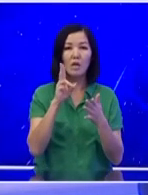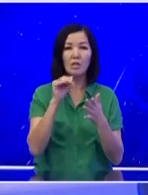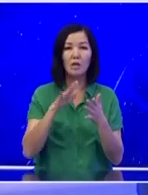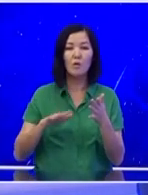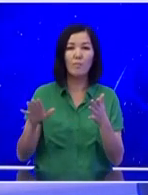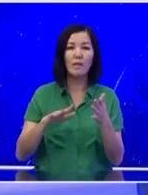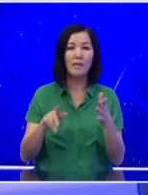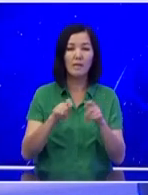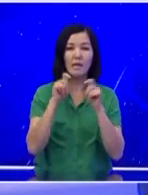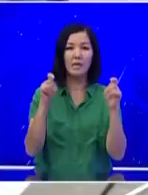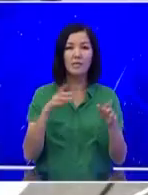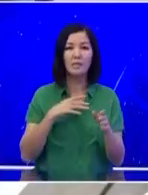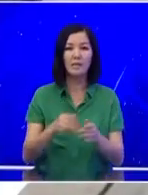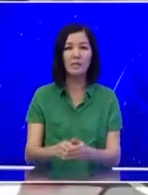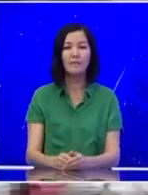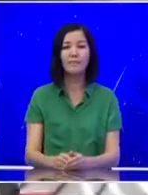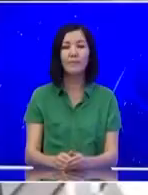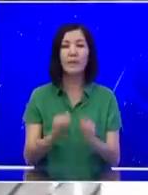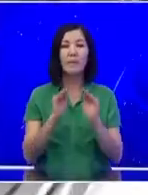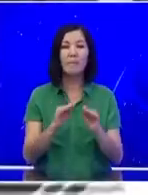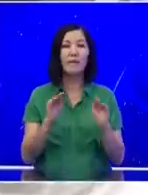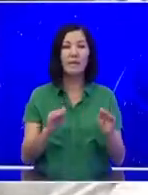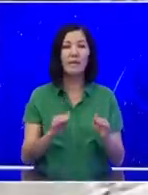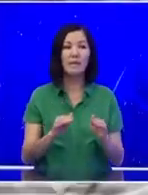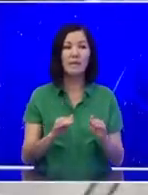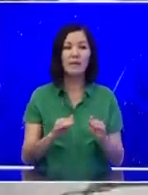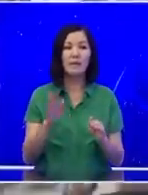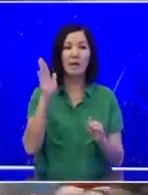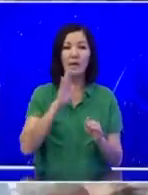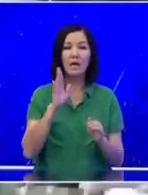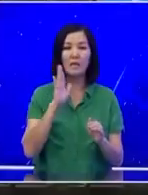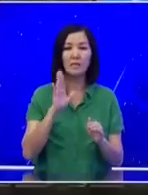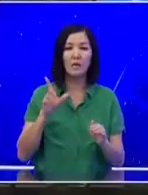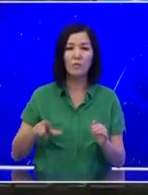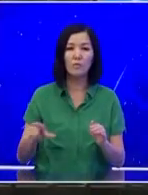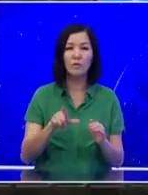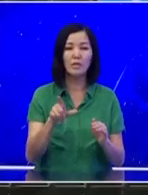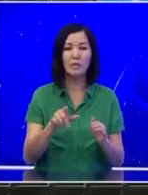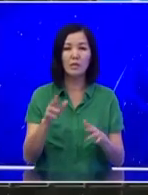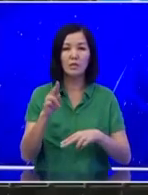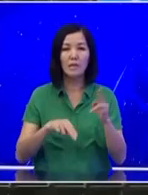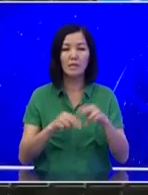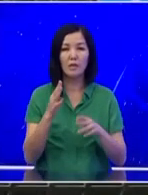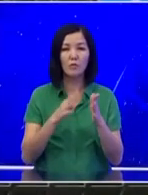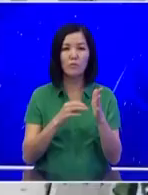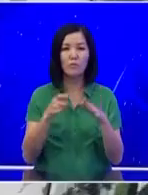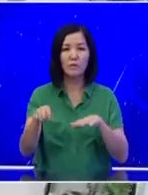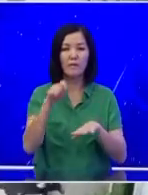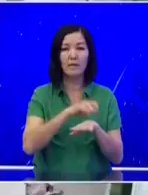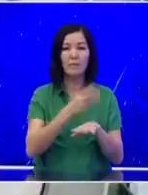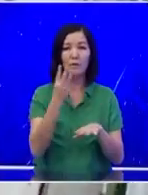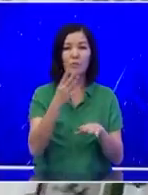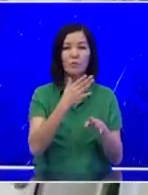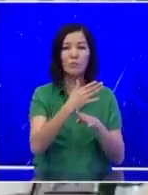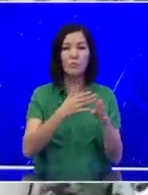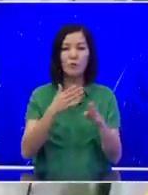саябағы ашылды. Балалар саябағы Қаскелең өзенінің жағасына салынған, аты жағалау, аумағы 900 шаршы метр, 3 бөліктен